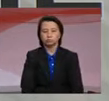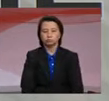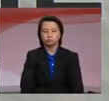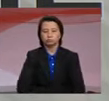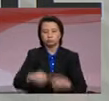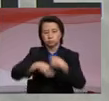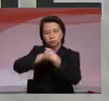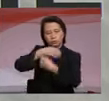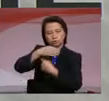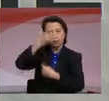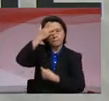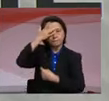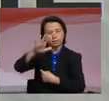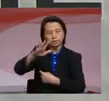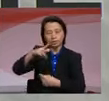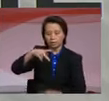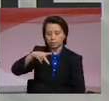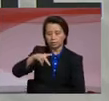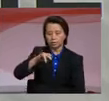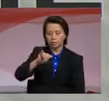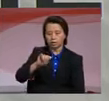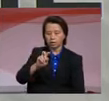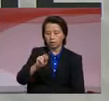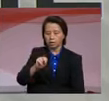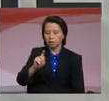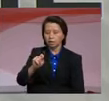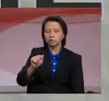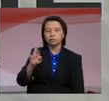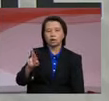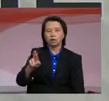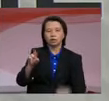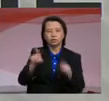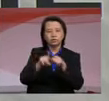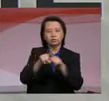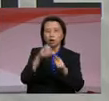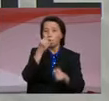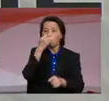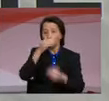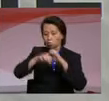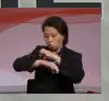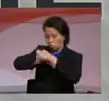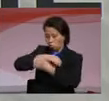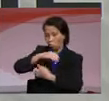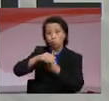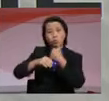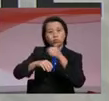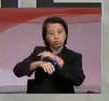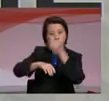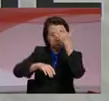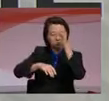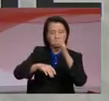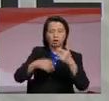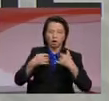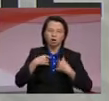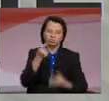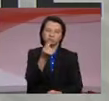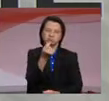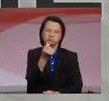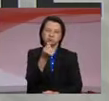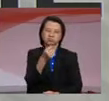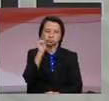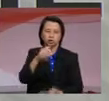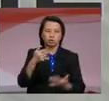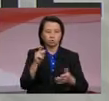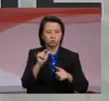Wristband pintar, ya, kita boleh pertimbangkan, tetapi ada kos dia yang kita lihat. Dan juga sekarang ni kita guna My Sejahtera, dan My